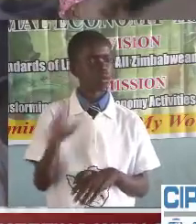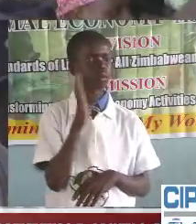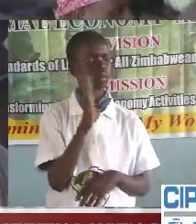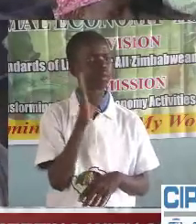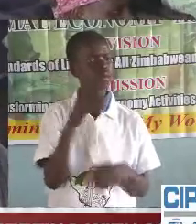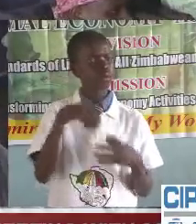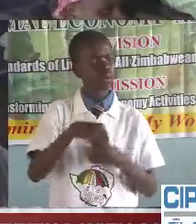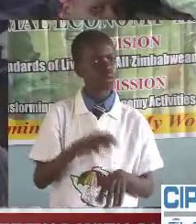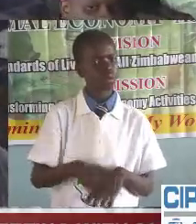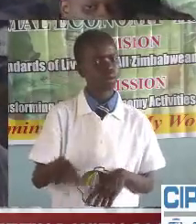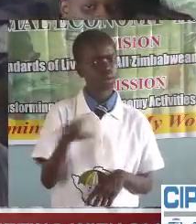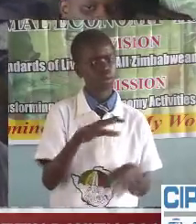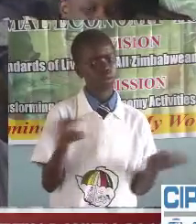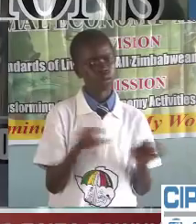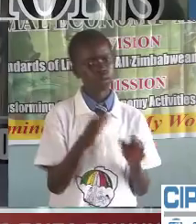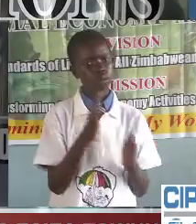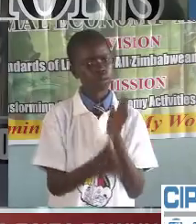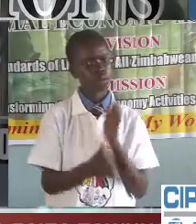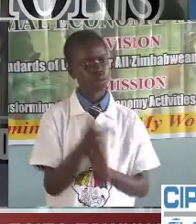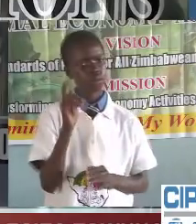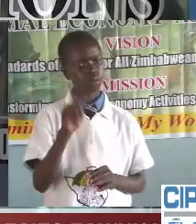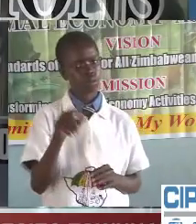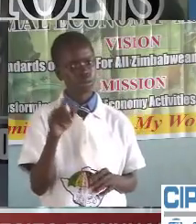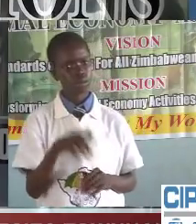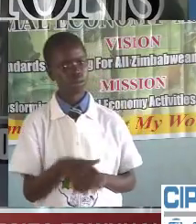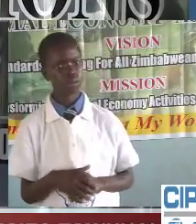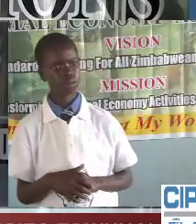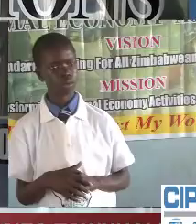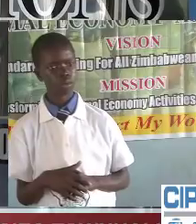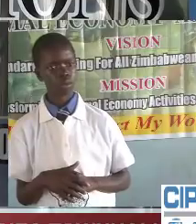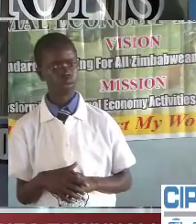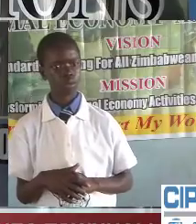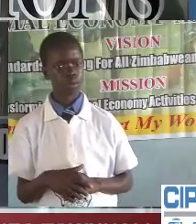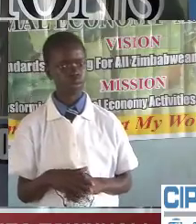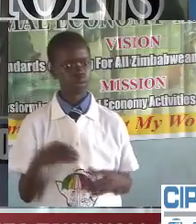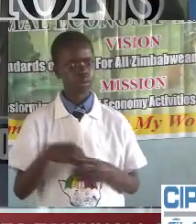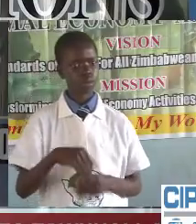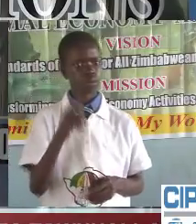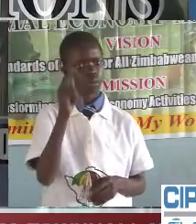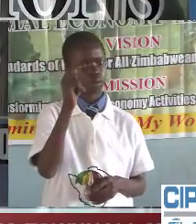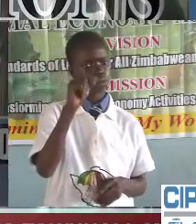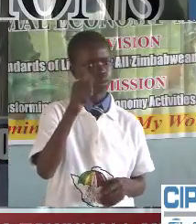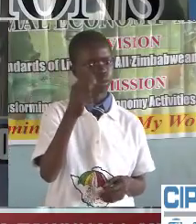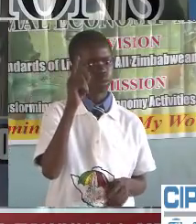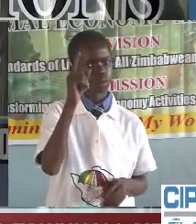Fund haishandiswe nekuda kana kuti nataderera